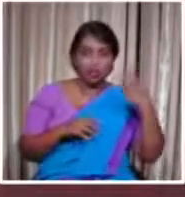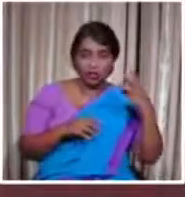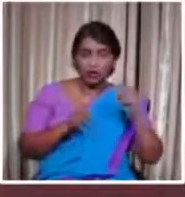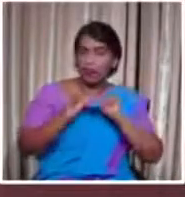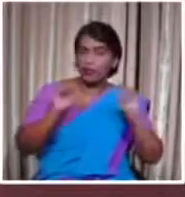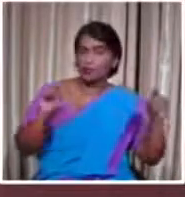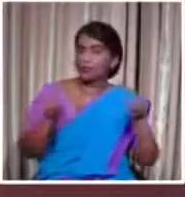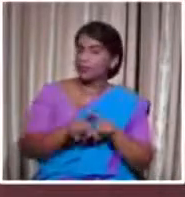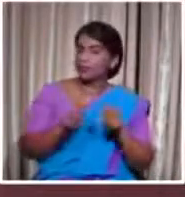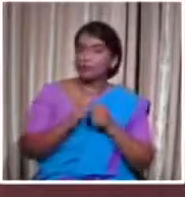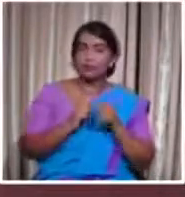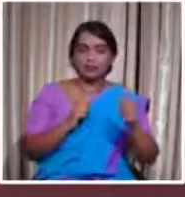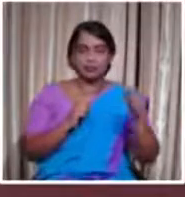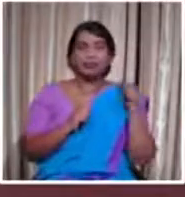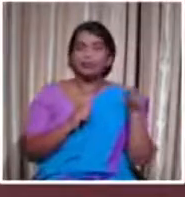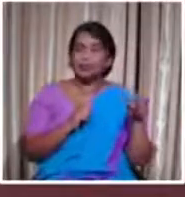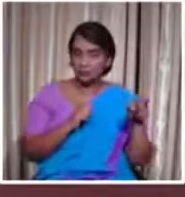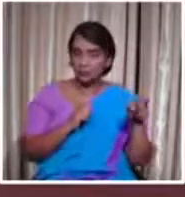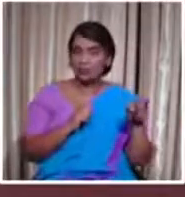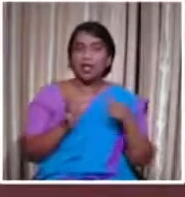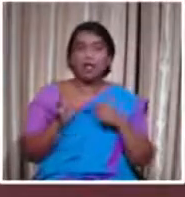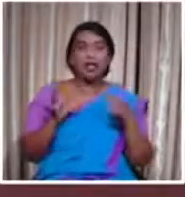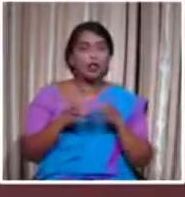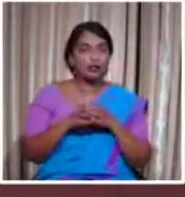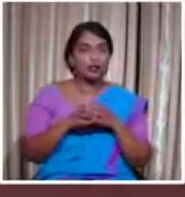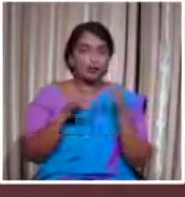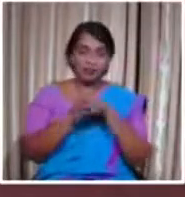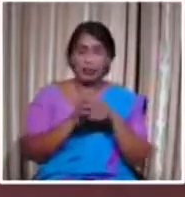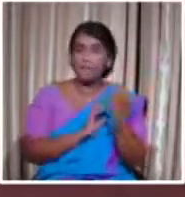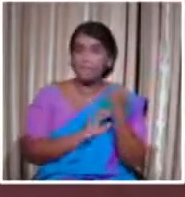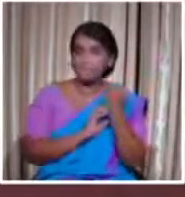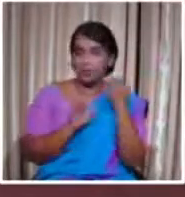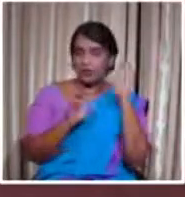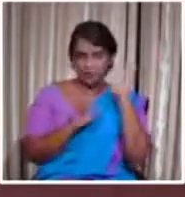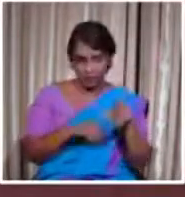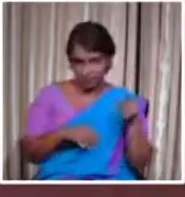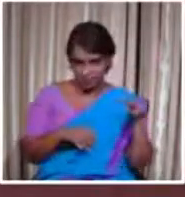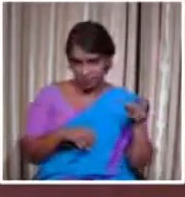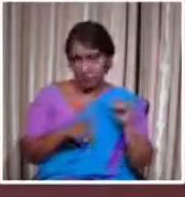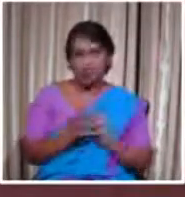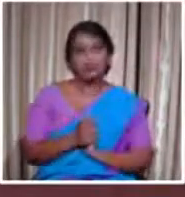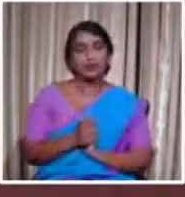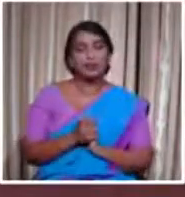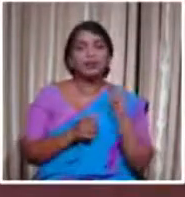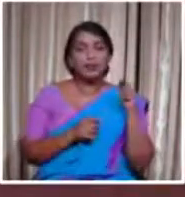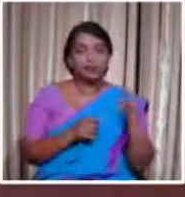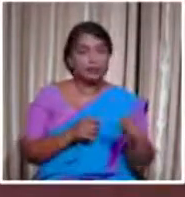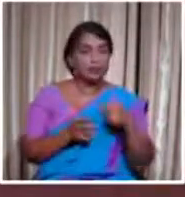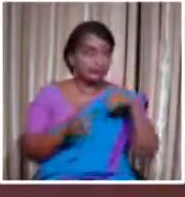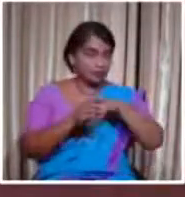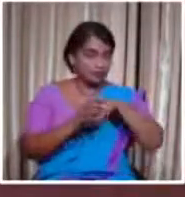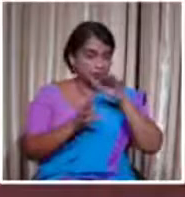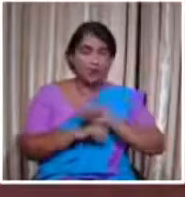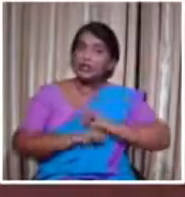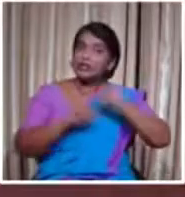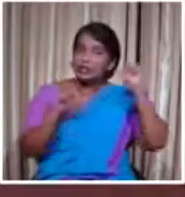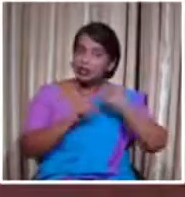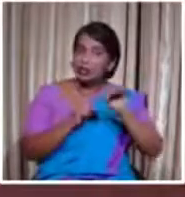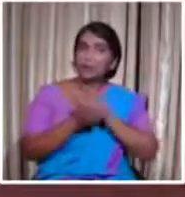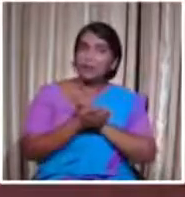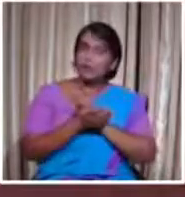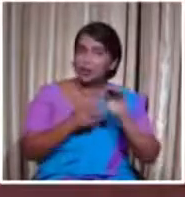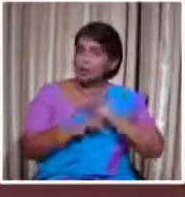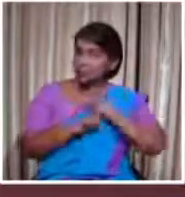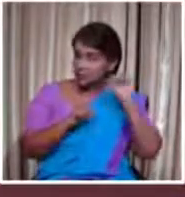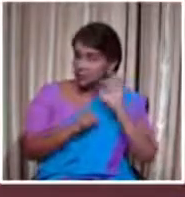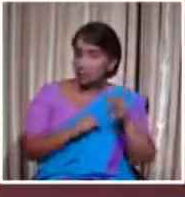කටයුතු කිරීමට එදී එම අධිකාරියට බලය පැවරී තියෙනවා. මෙම ස්ථානයේ පැවැත්වෙන විරෝධයේ සාමකාමී අරගලයක්